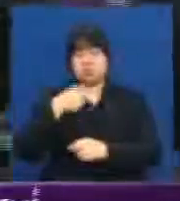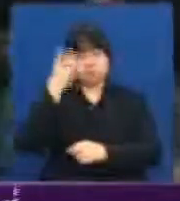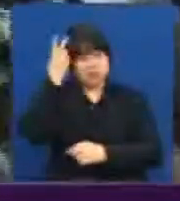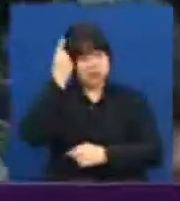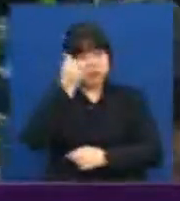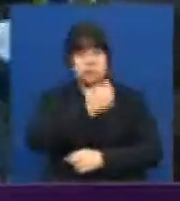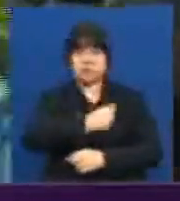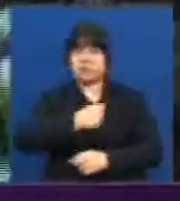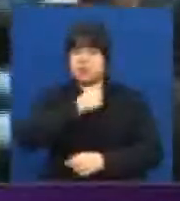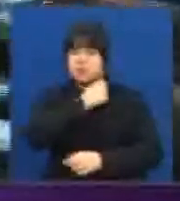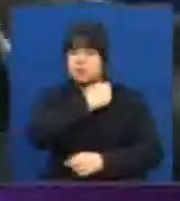แล้วก็ถูกใจมาโดยตลอดค่ะ